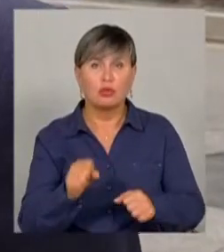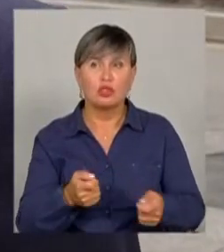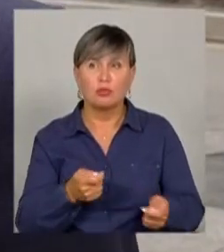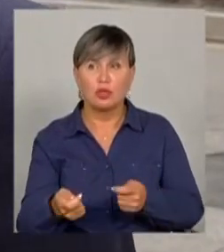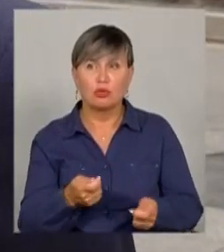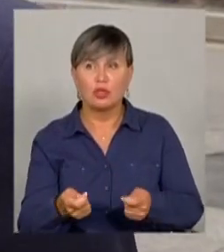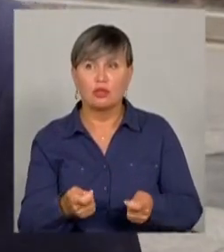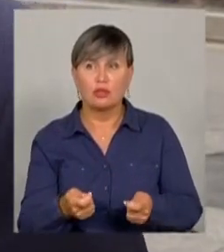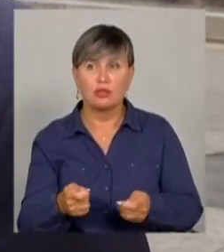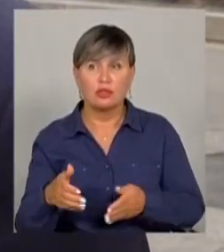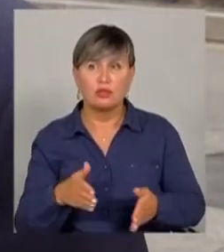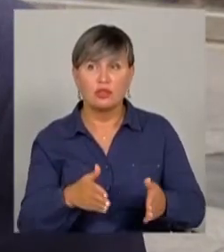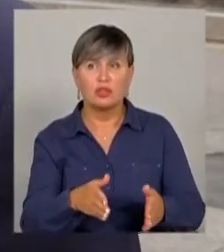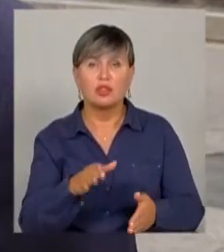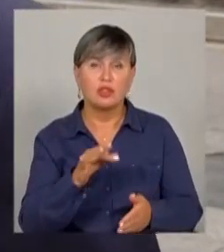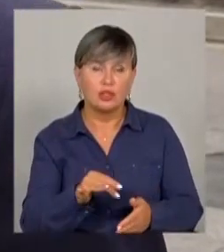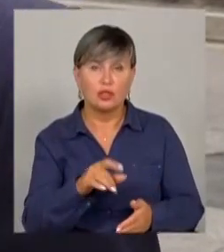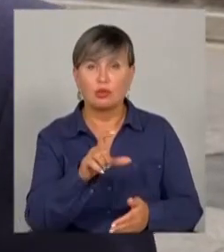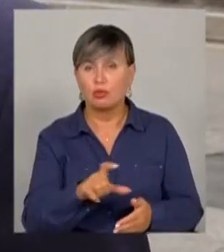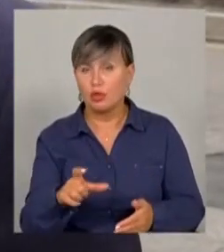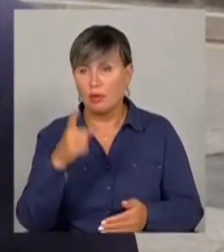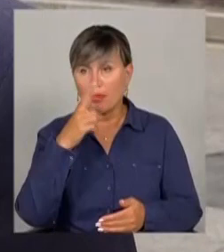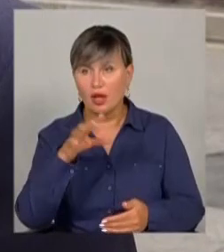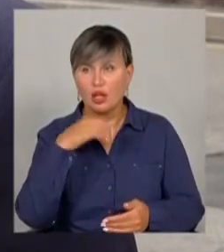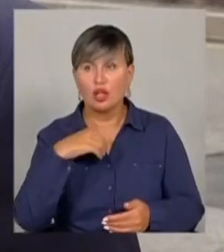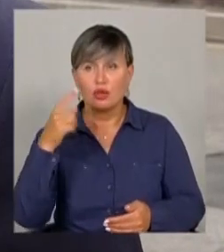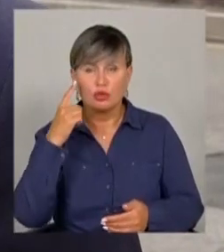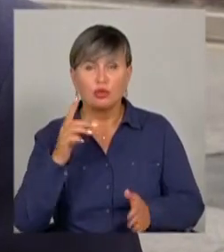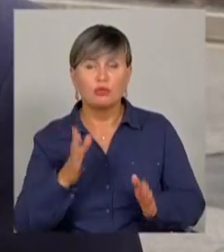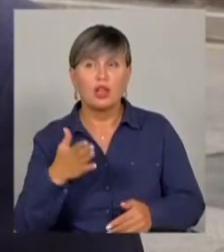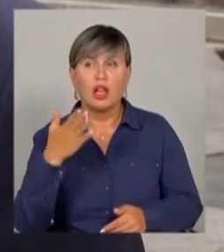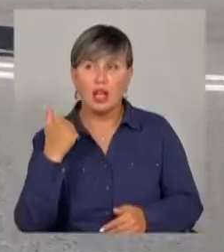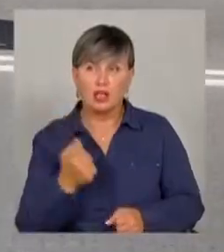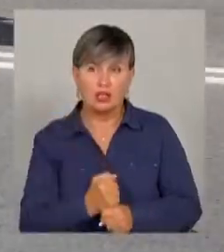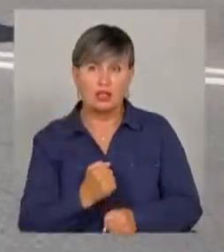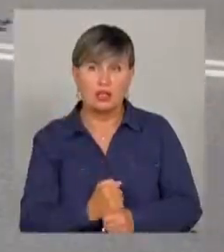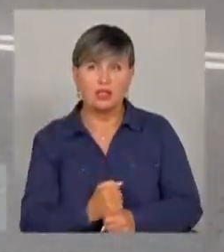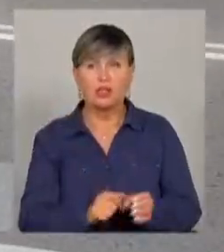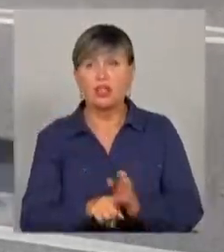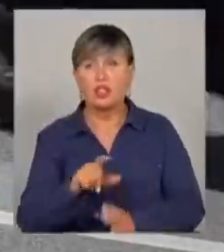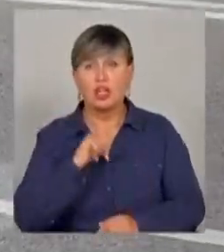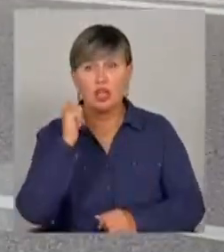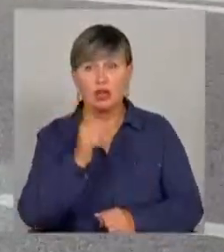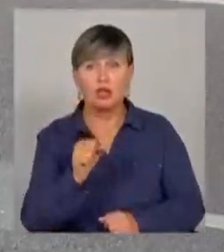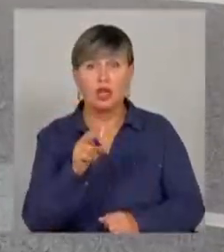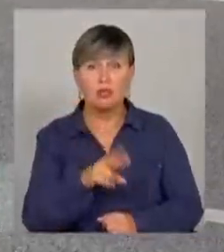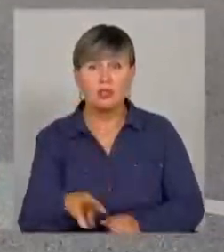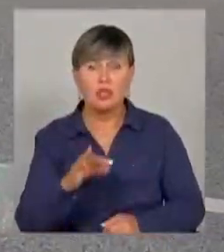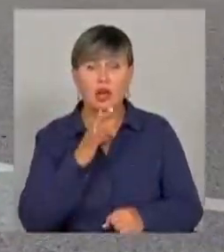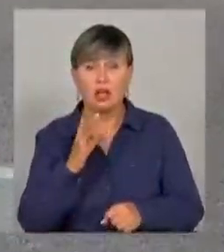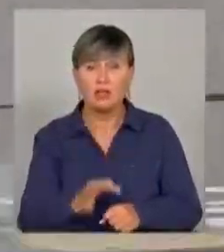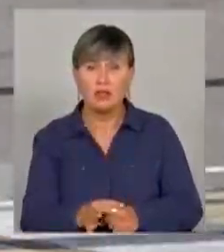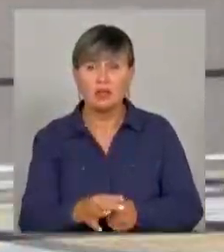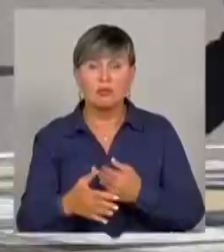регулировать дорожное движение. Ну и сотрудникам полиции, я думаю, будет легче это делать. С начала года к административной